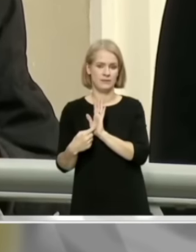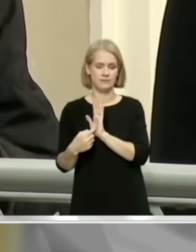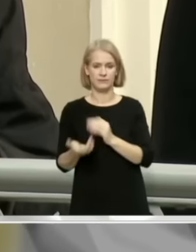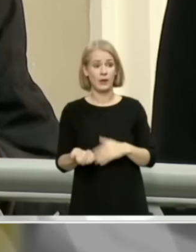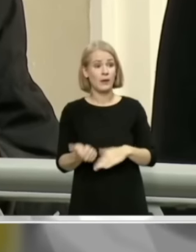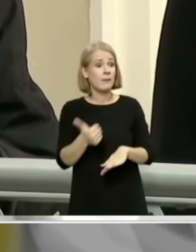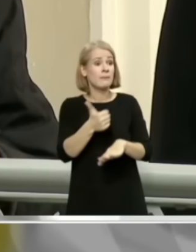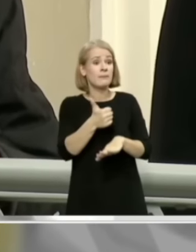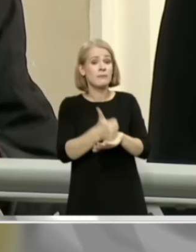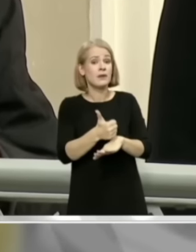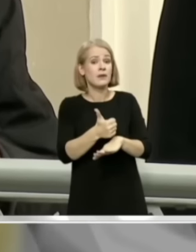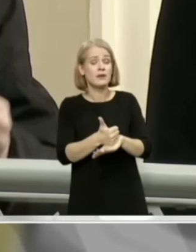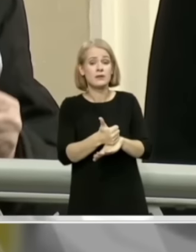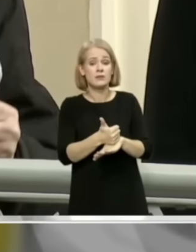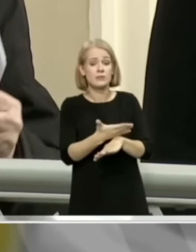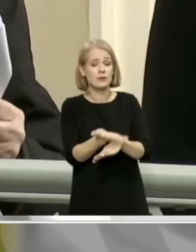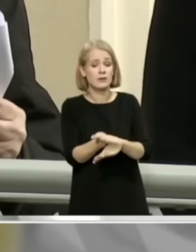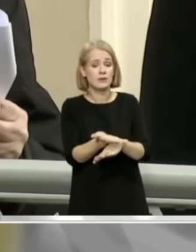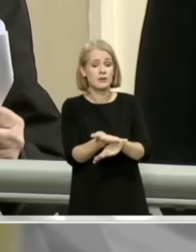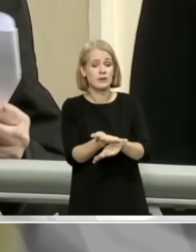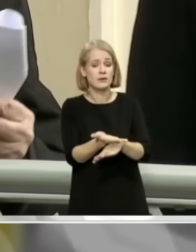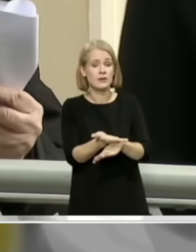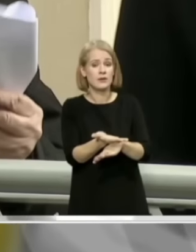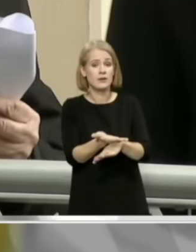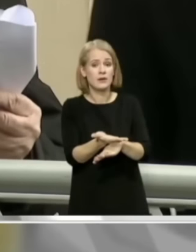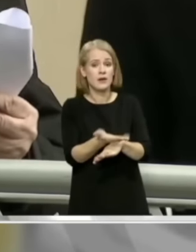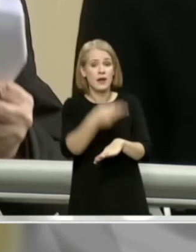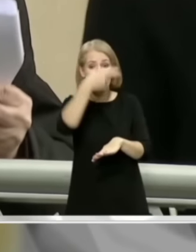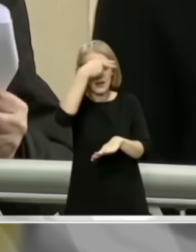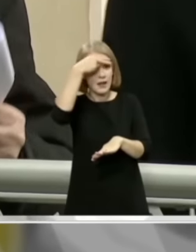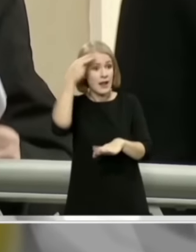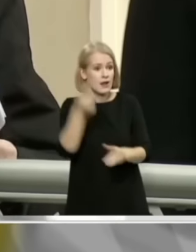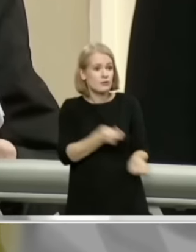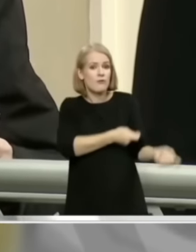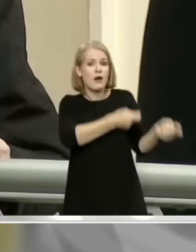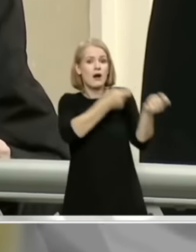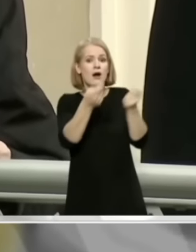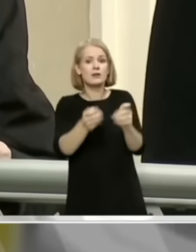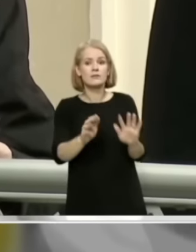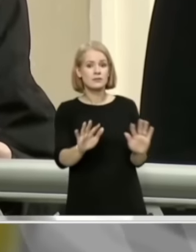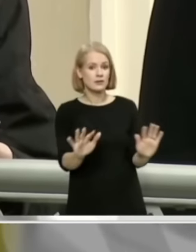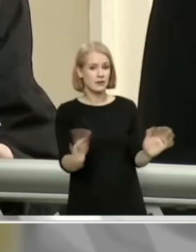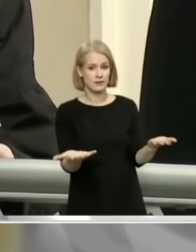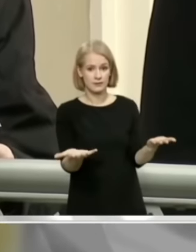pirmininkė, ką parvežėt Lietuvai?